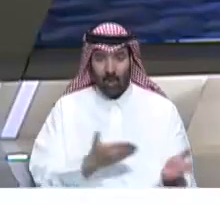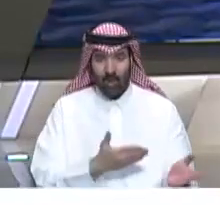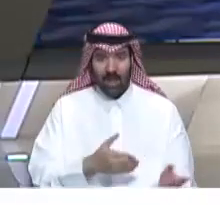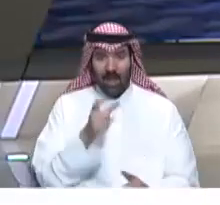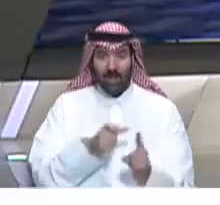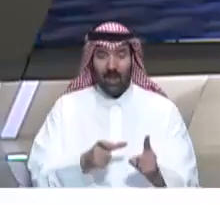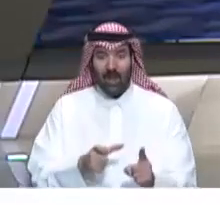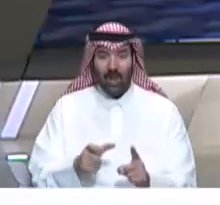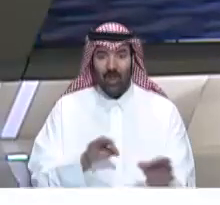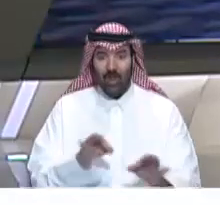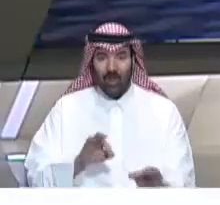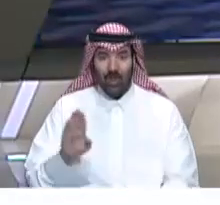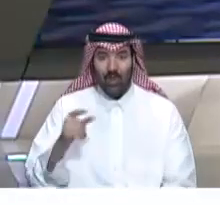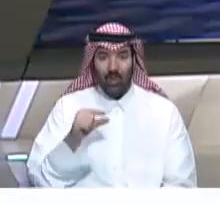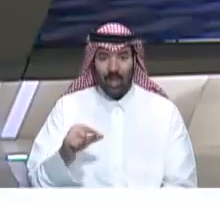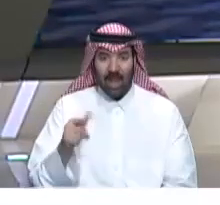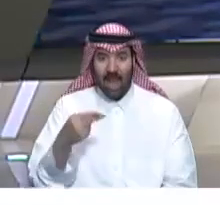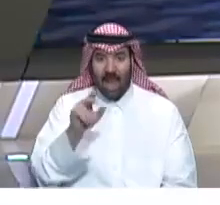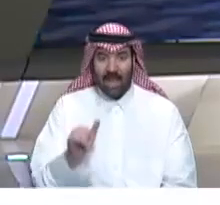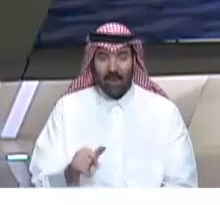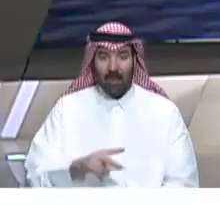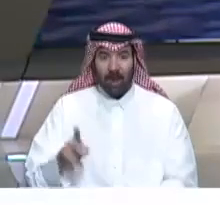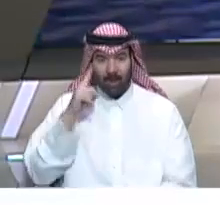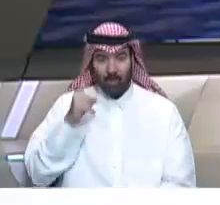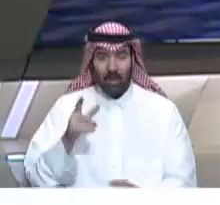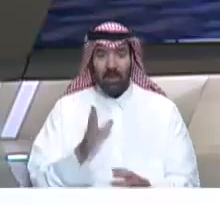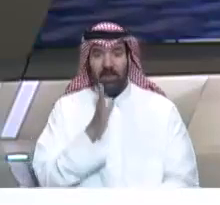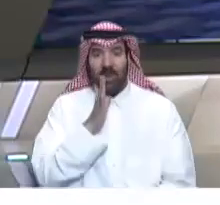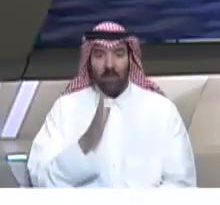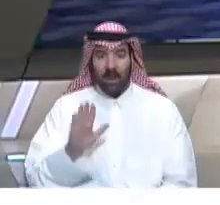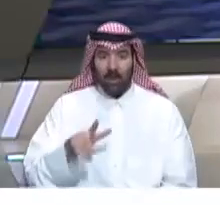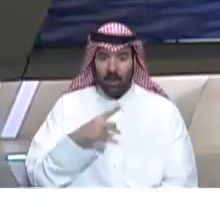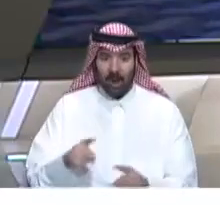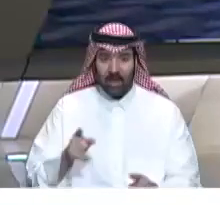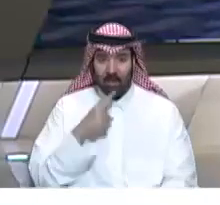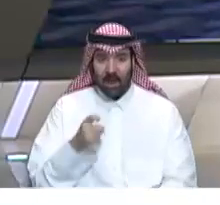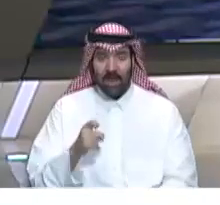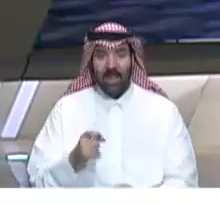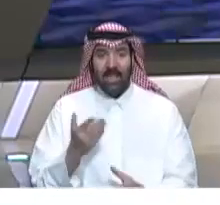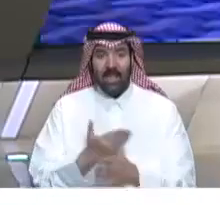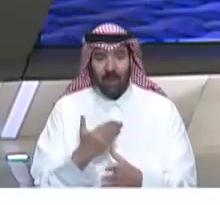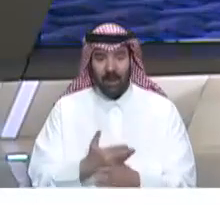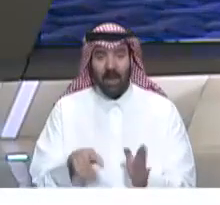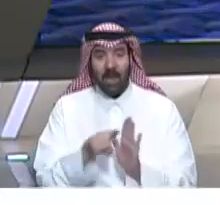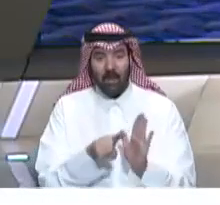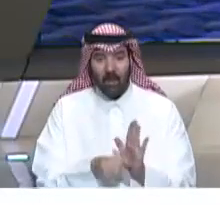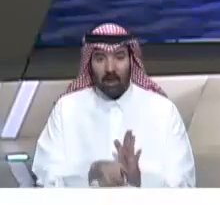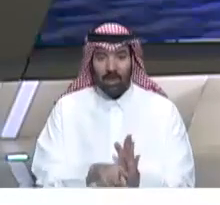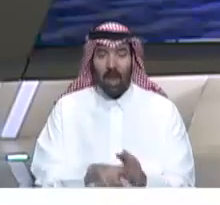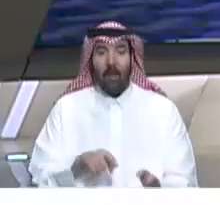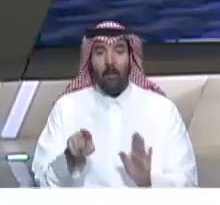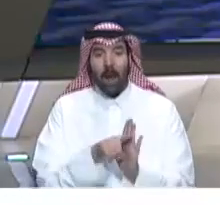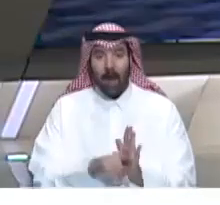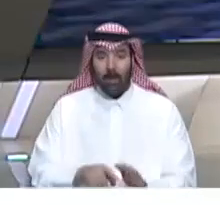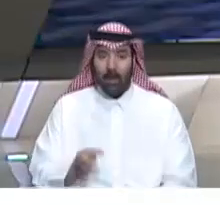سعود العلي. ولا شك بأن هذه الجموع التي تتواجد الآن حيث أنت حقيقة لم تتواجد من فراغ وإنما من